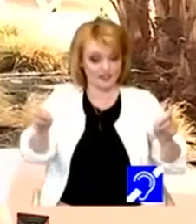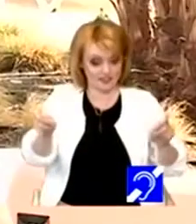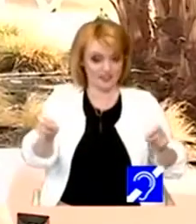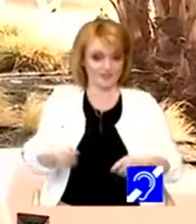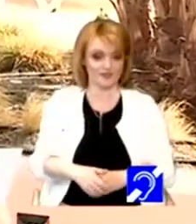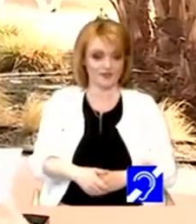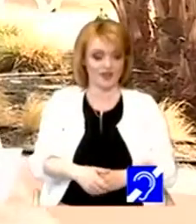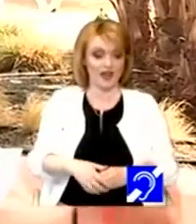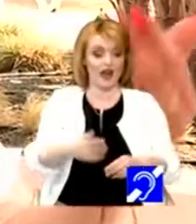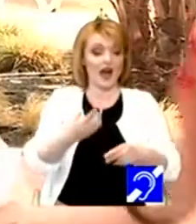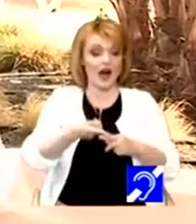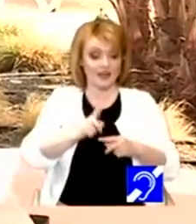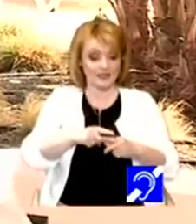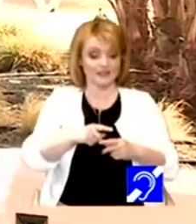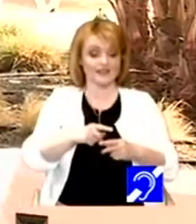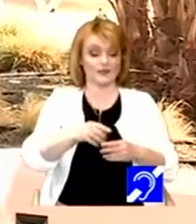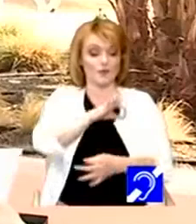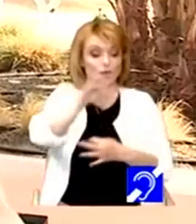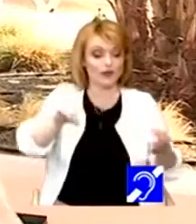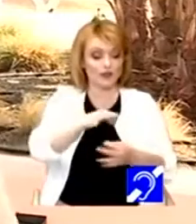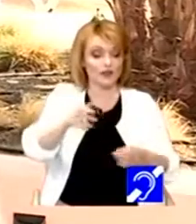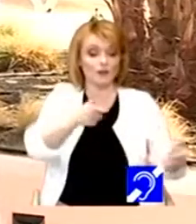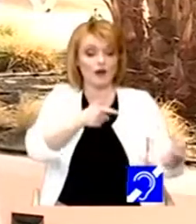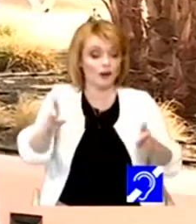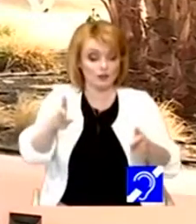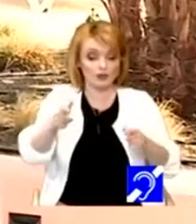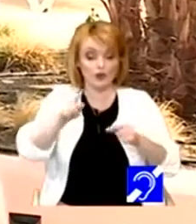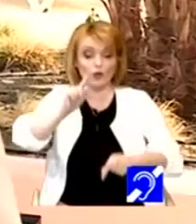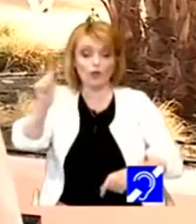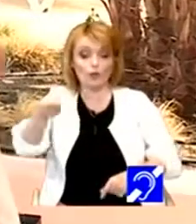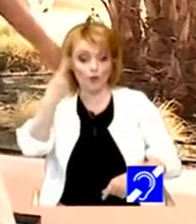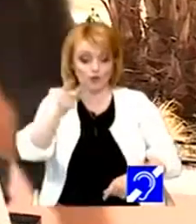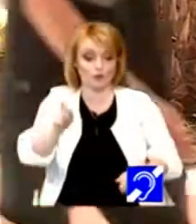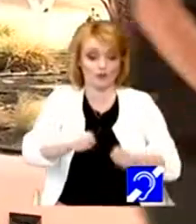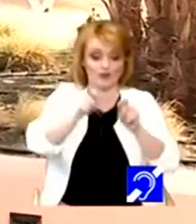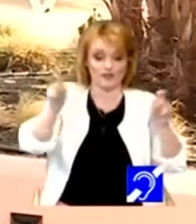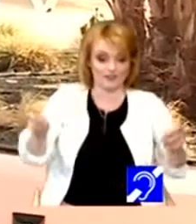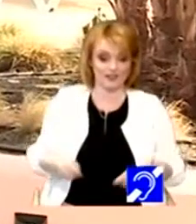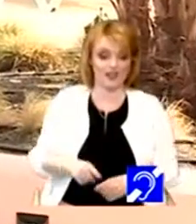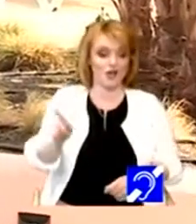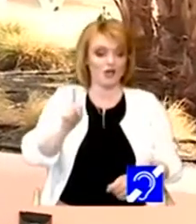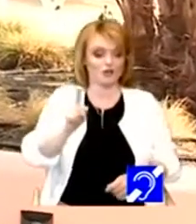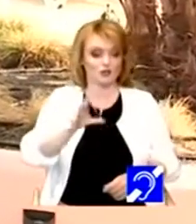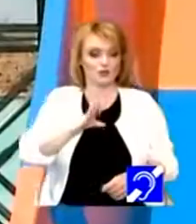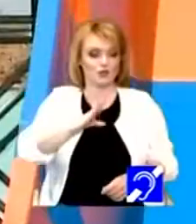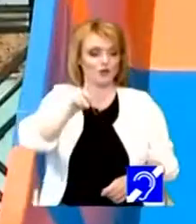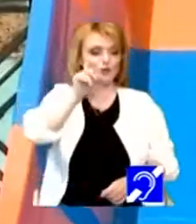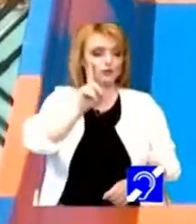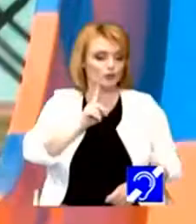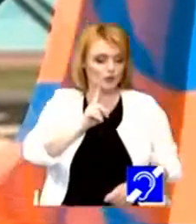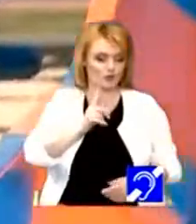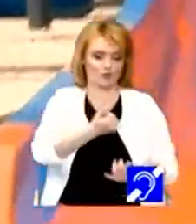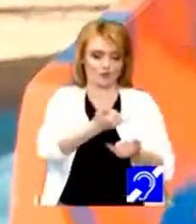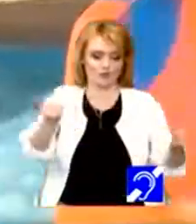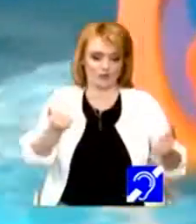sezonului. Это тот проект, к которому мы готовились практически целый год для этого запуска, для того, чтобы его сделать максимально комфортным, и мы